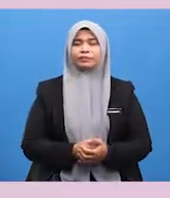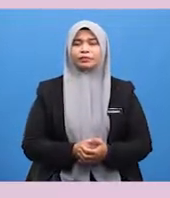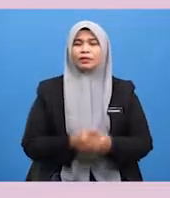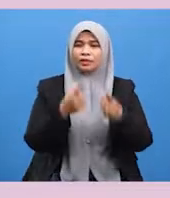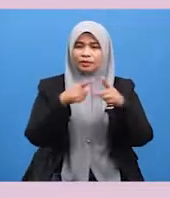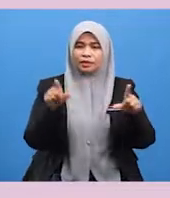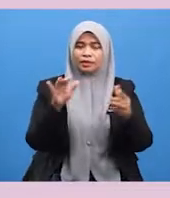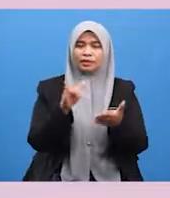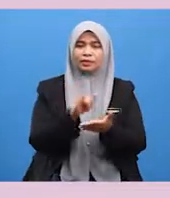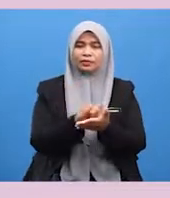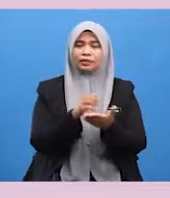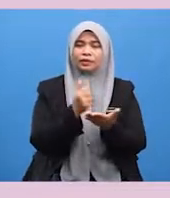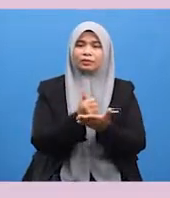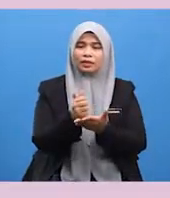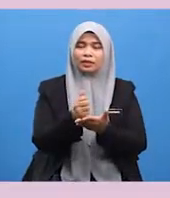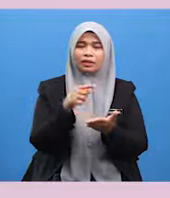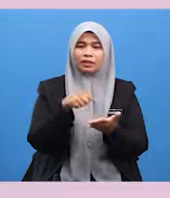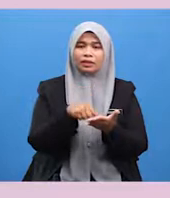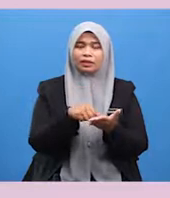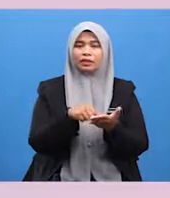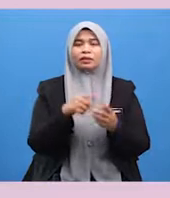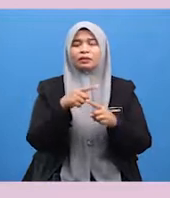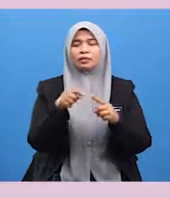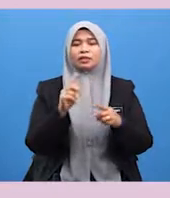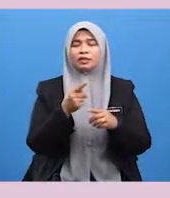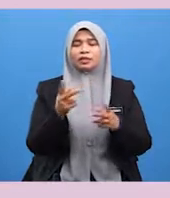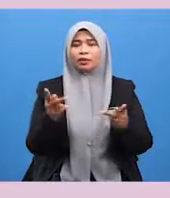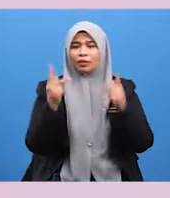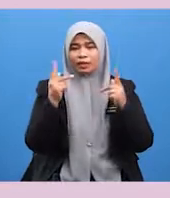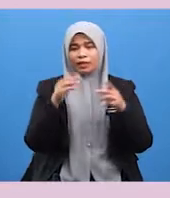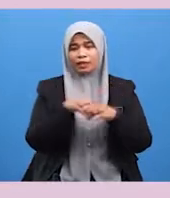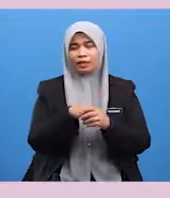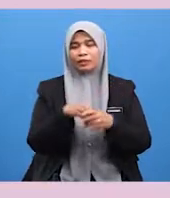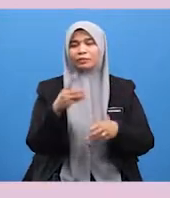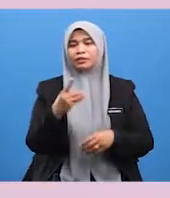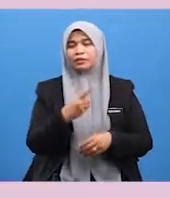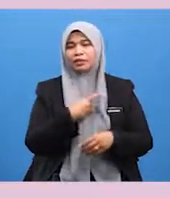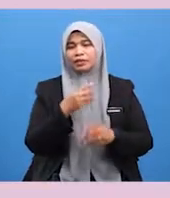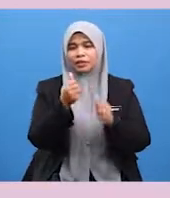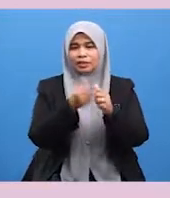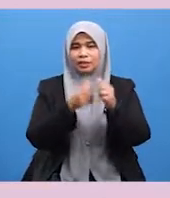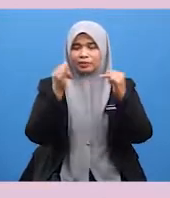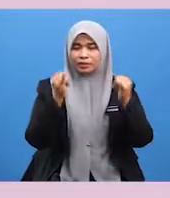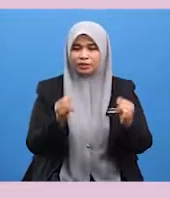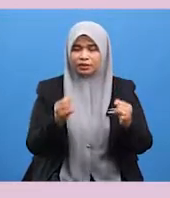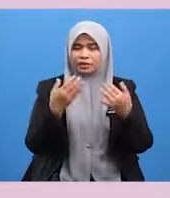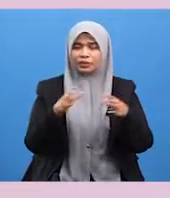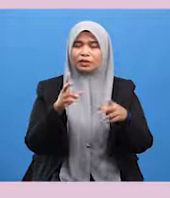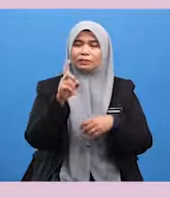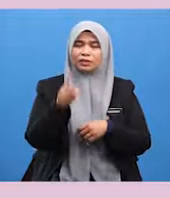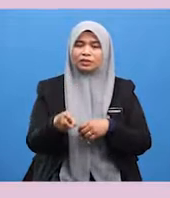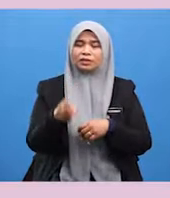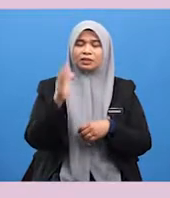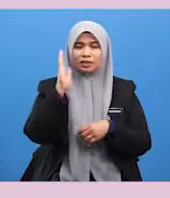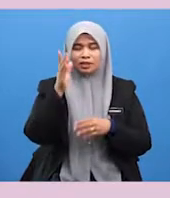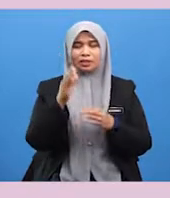Selain itu, amanah ini apabila kita perkasakan di dalam diri setiap insan, sudah pasti akan